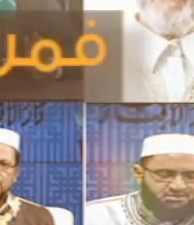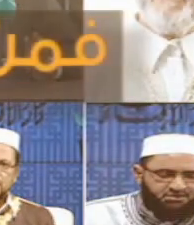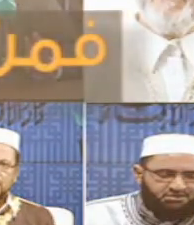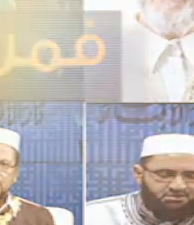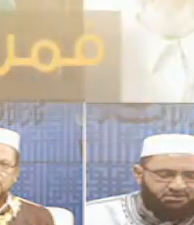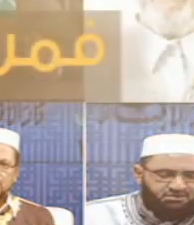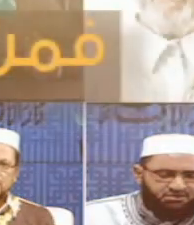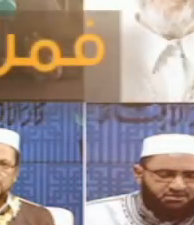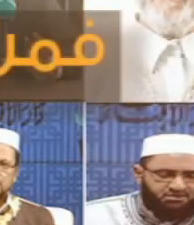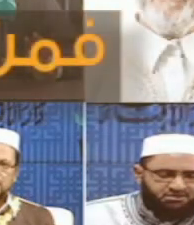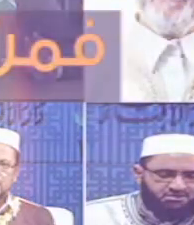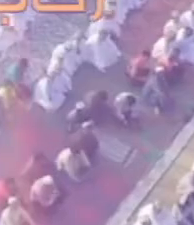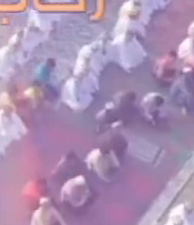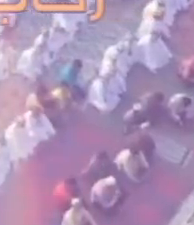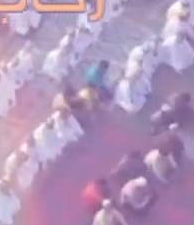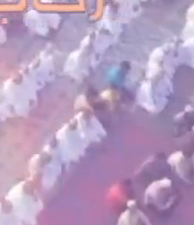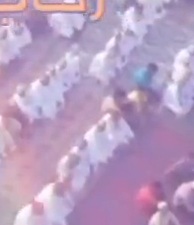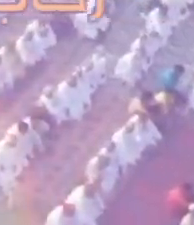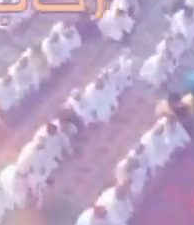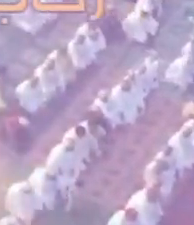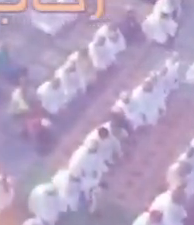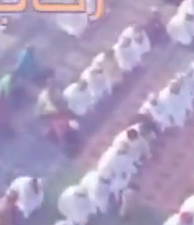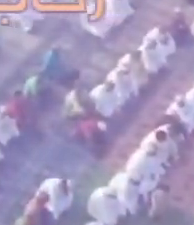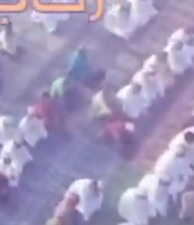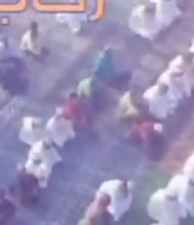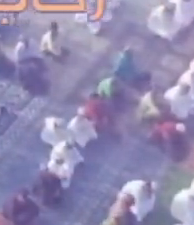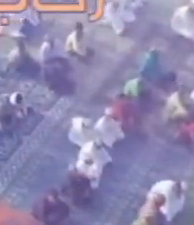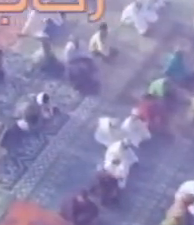بعدهم يمتطي ركاب